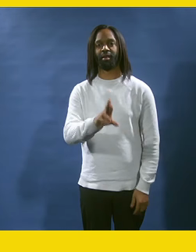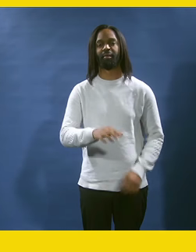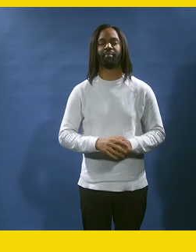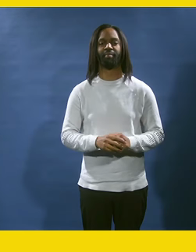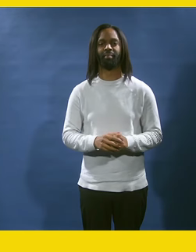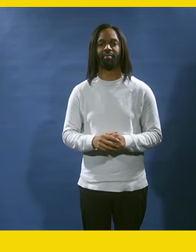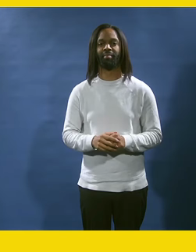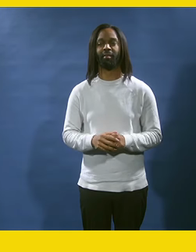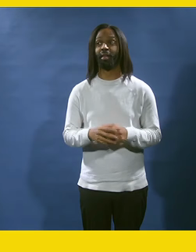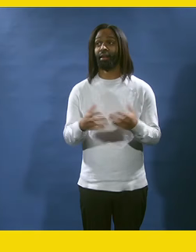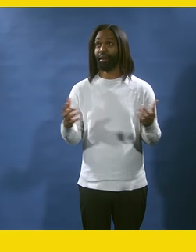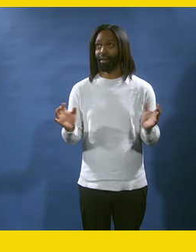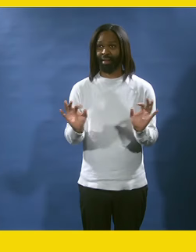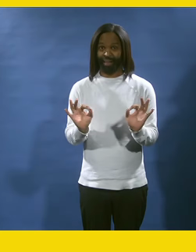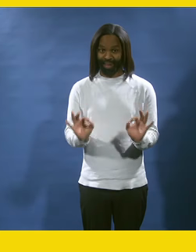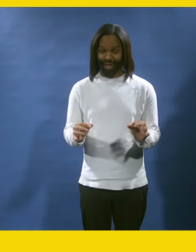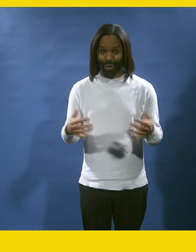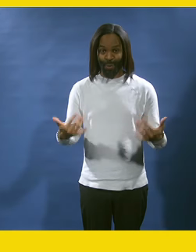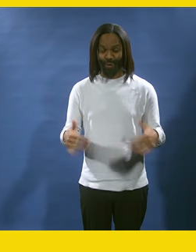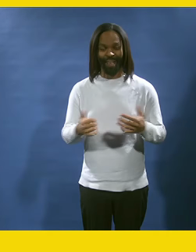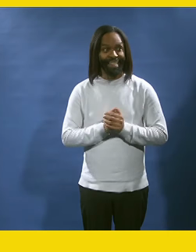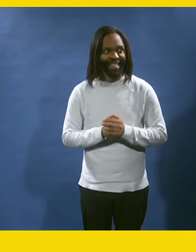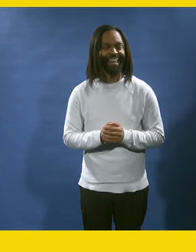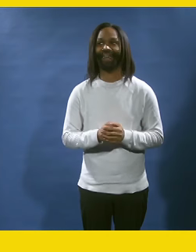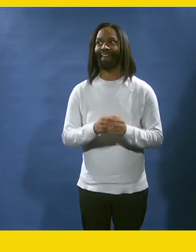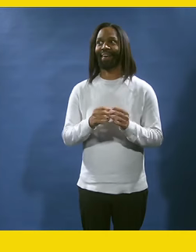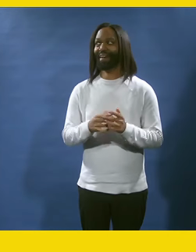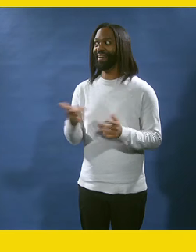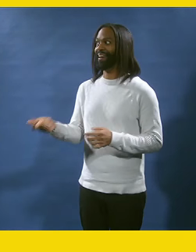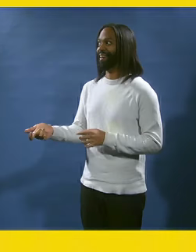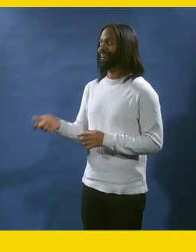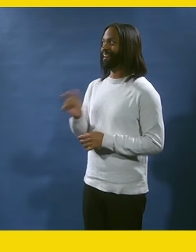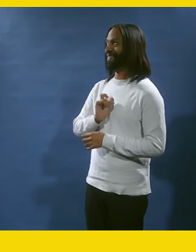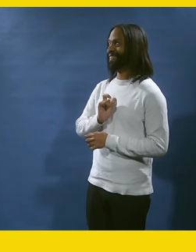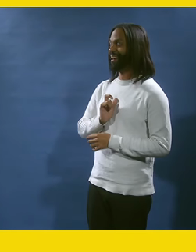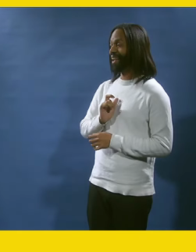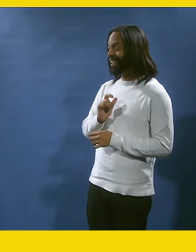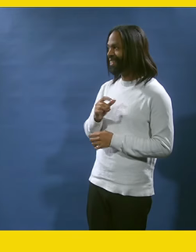Bien, ça va être difficile de prendre la suite, Madame Vogel.